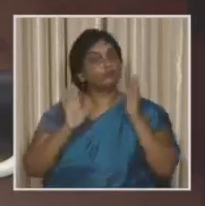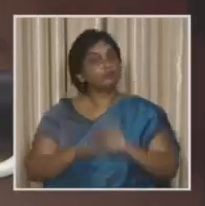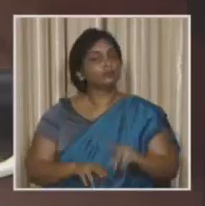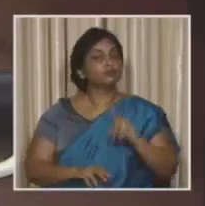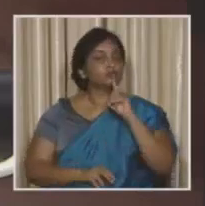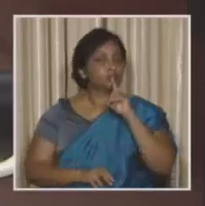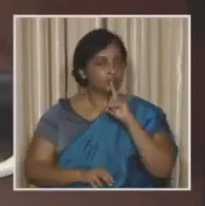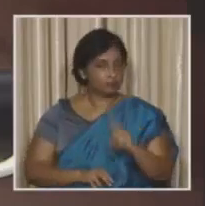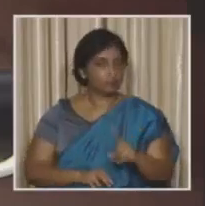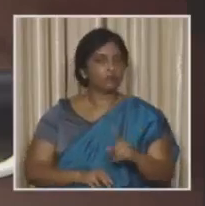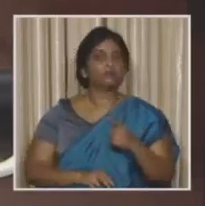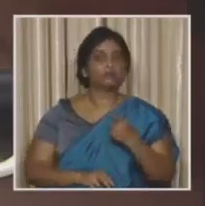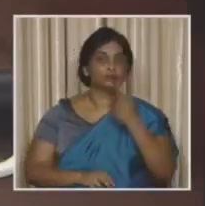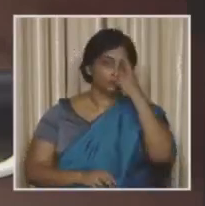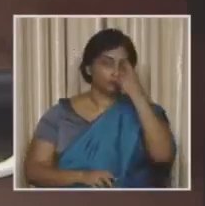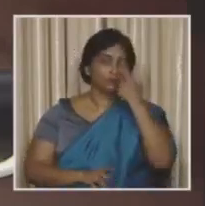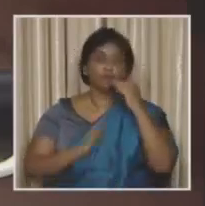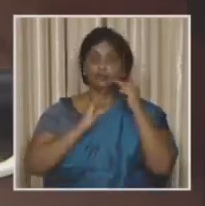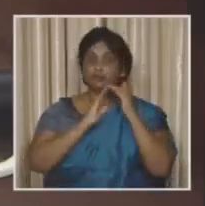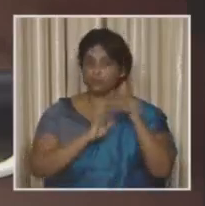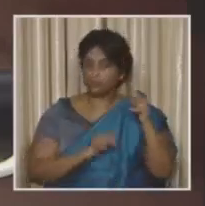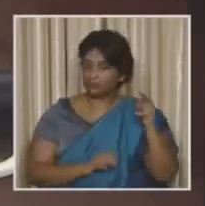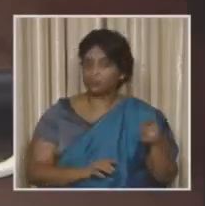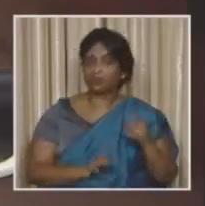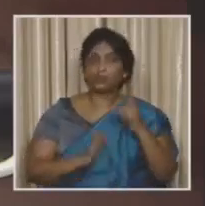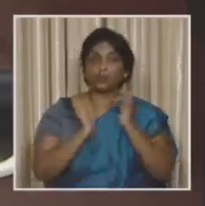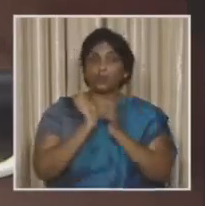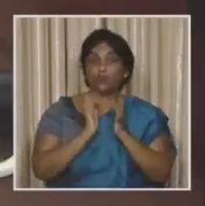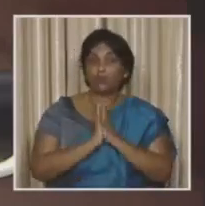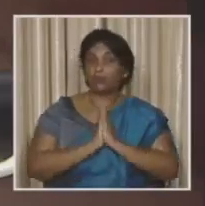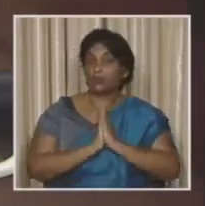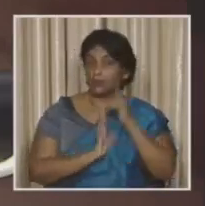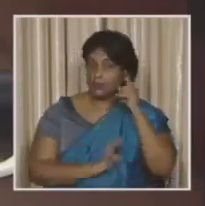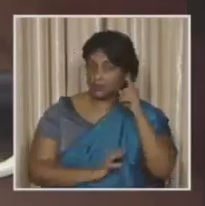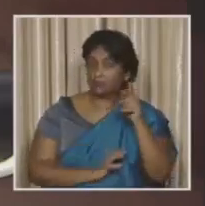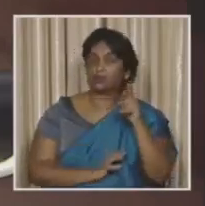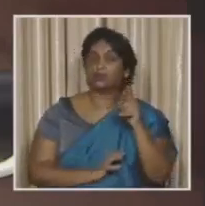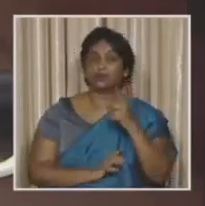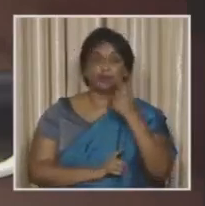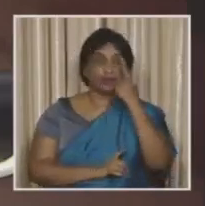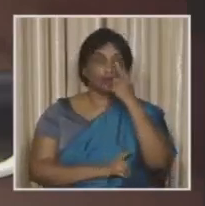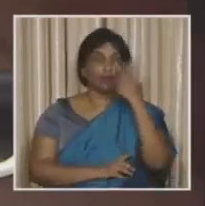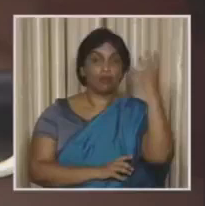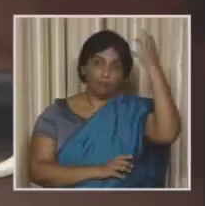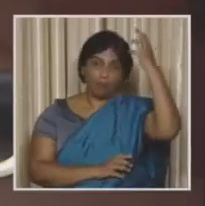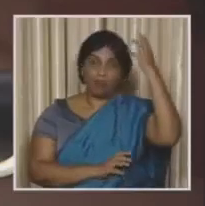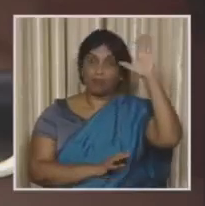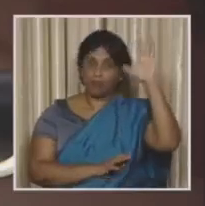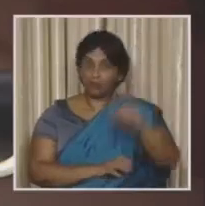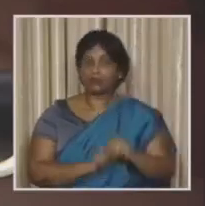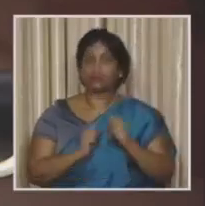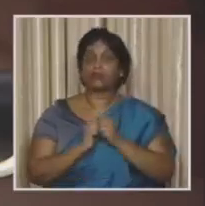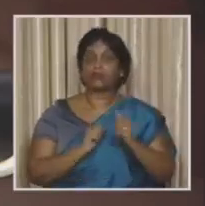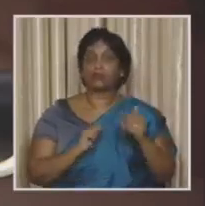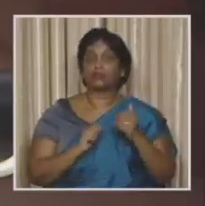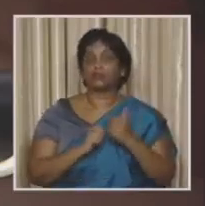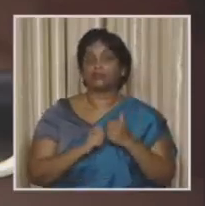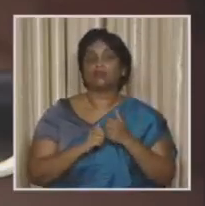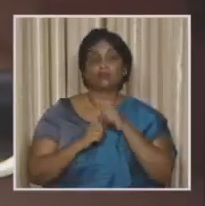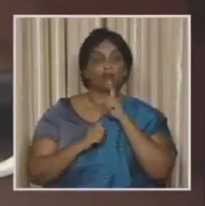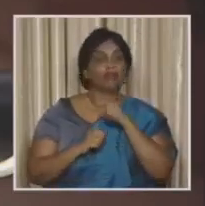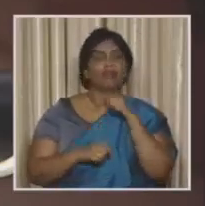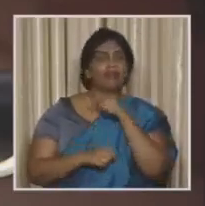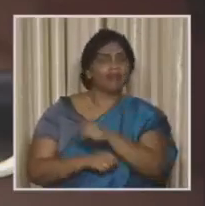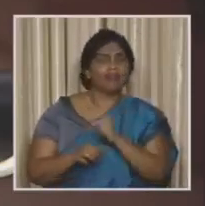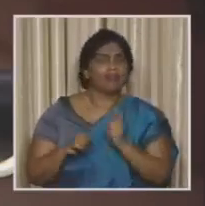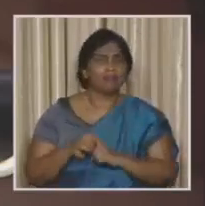මොකද්ද? ඔව් කතෝලික පල්ලි වලට මඩු දේවස්ථානෙට පාප් වහන්සේ ගෙන්වීම සඳහා කරන කාර්යභාරය පිළිබඳව ඇගීම් කරේ. එතන නෙමෙයි